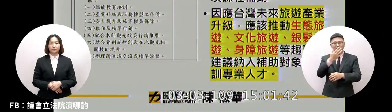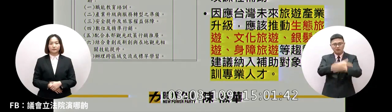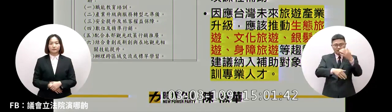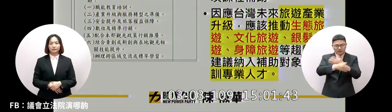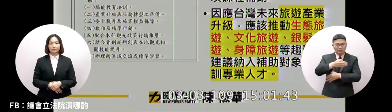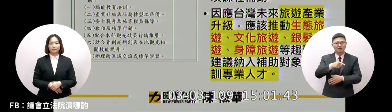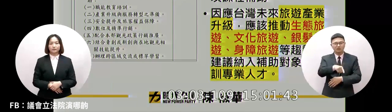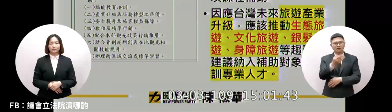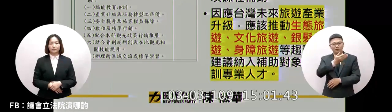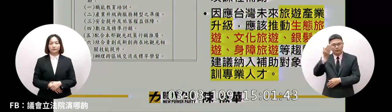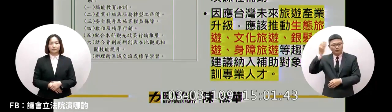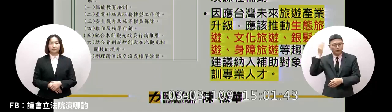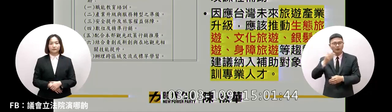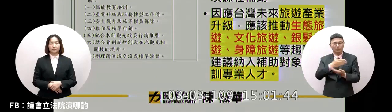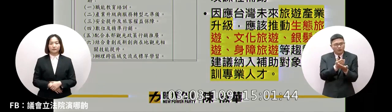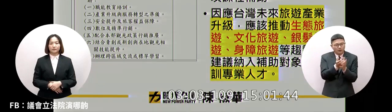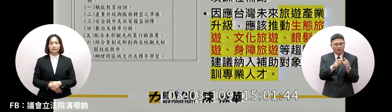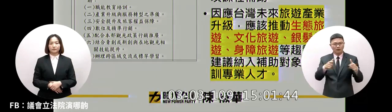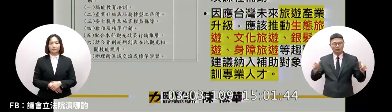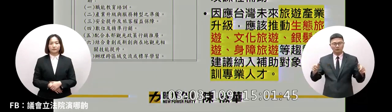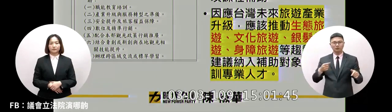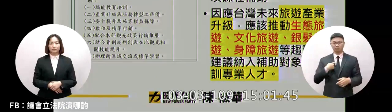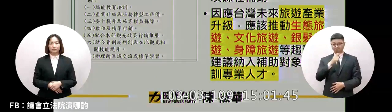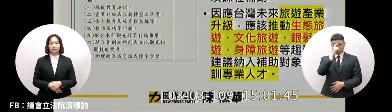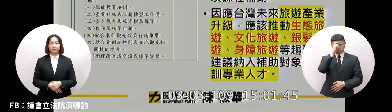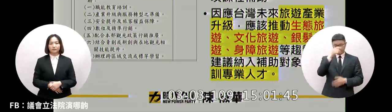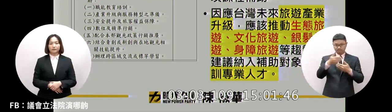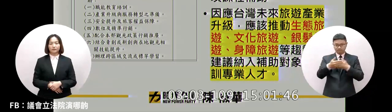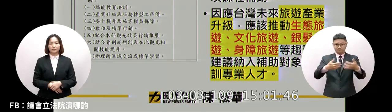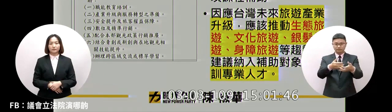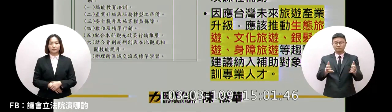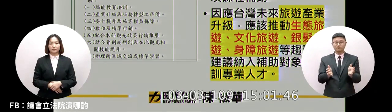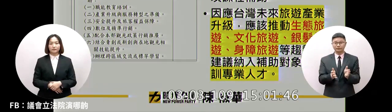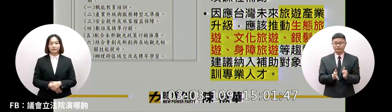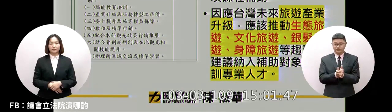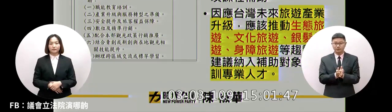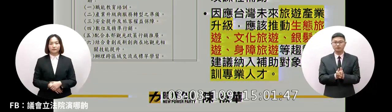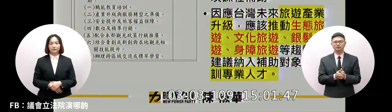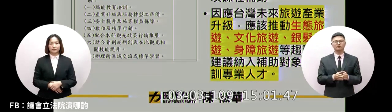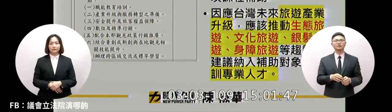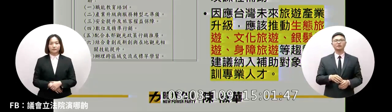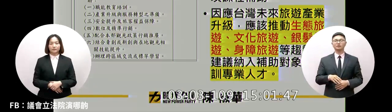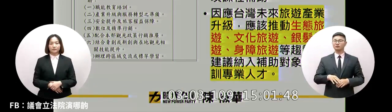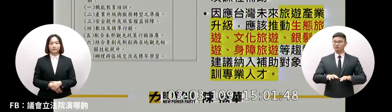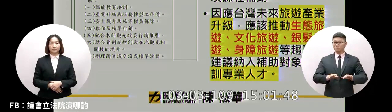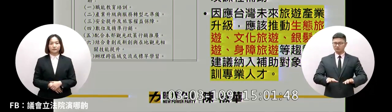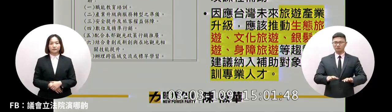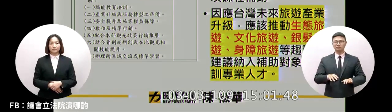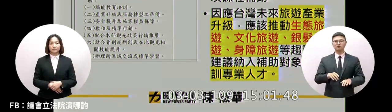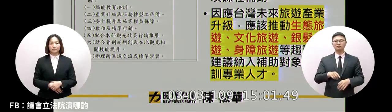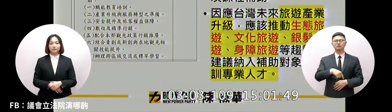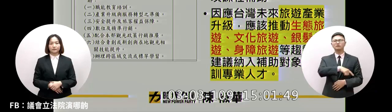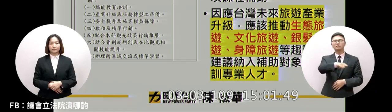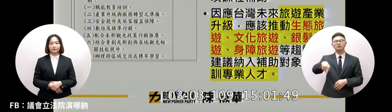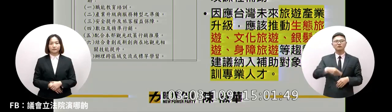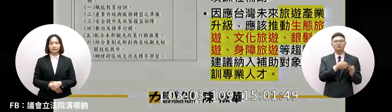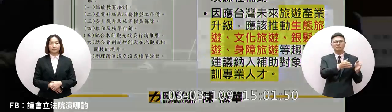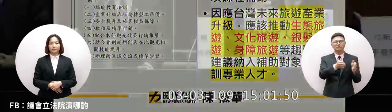游这个部分的哈，我们也希望交通部能够因为目前这些都是